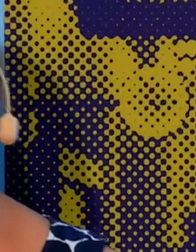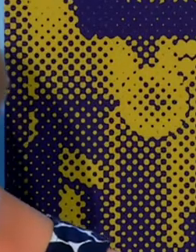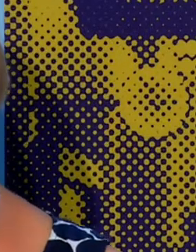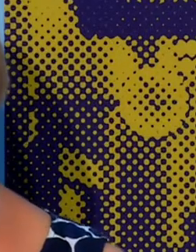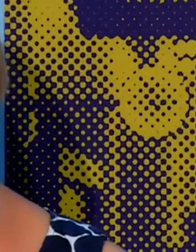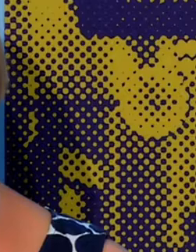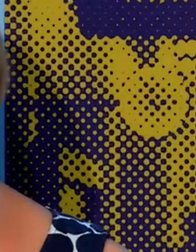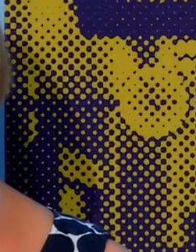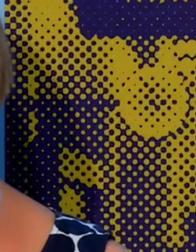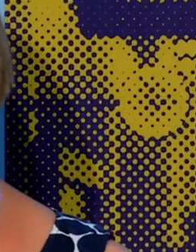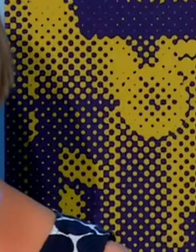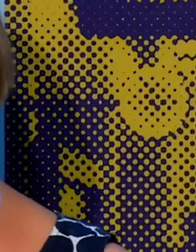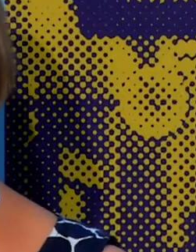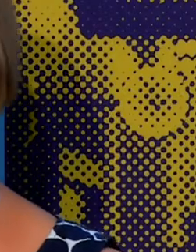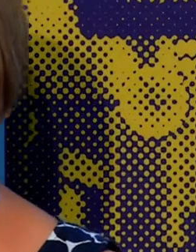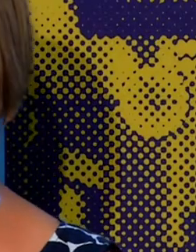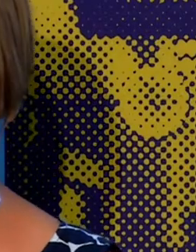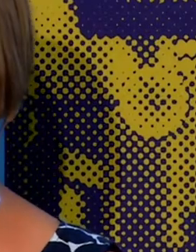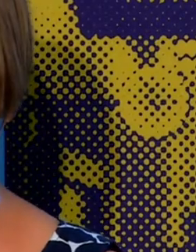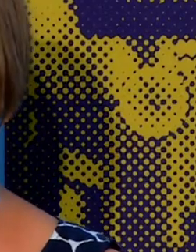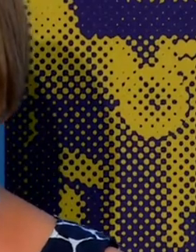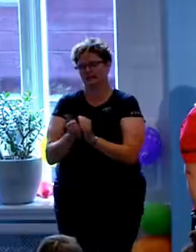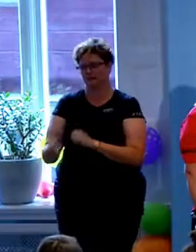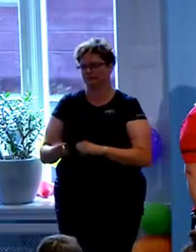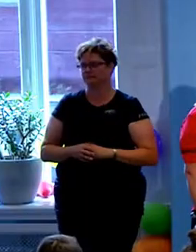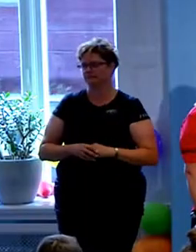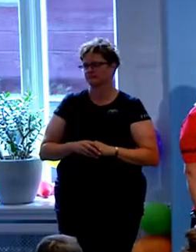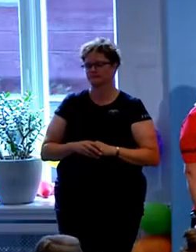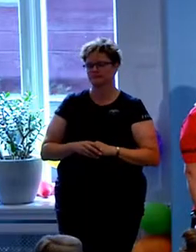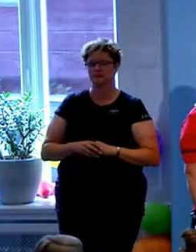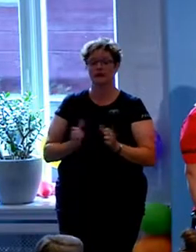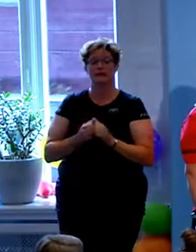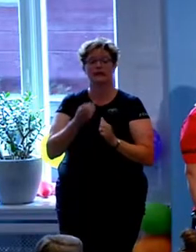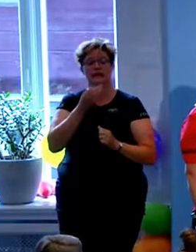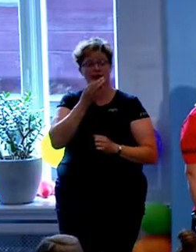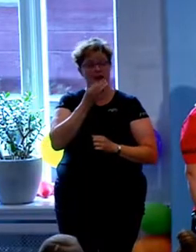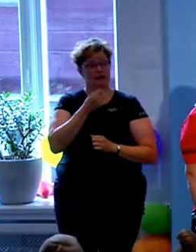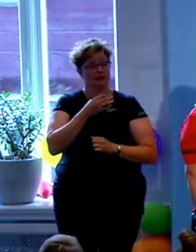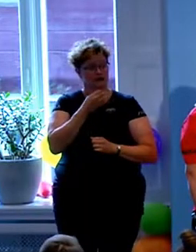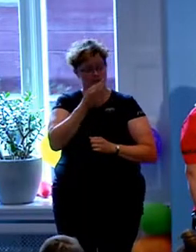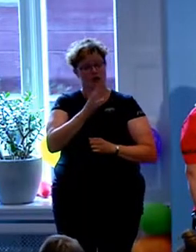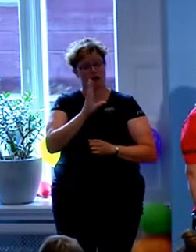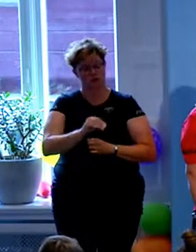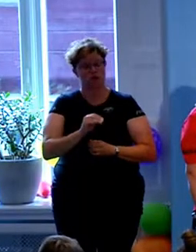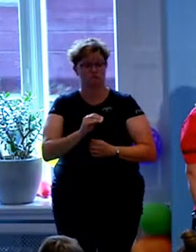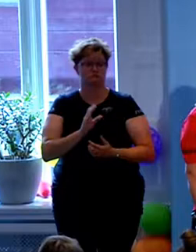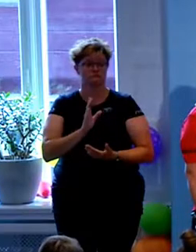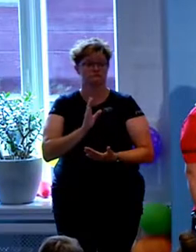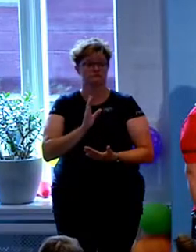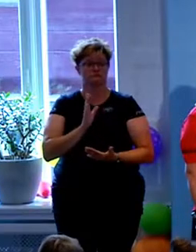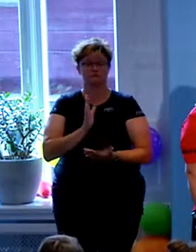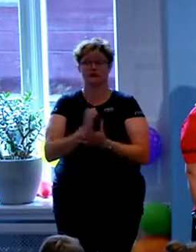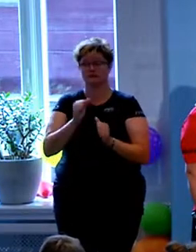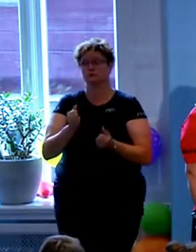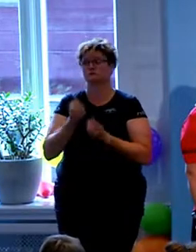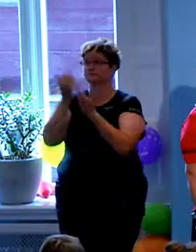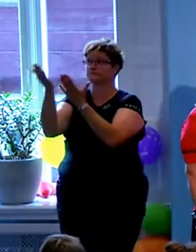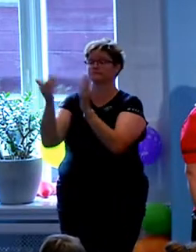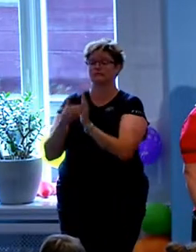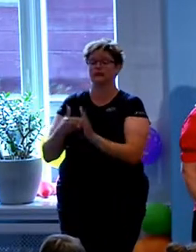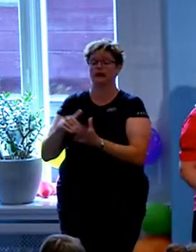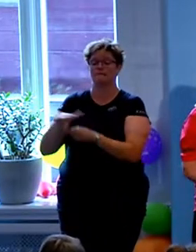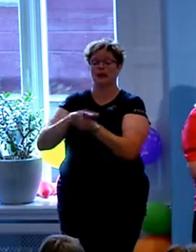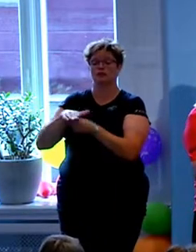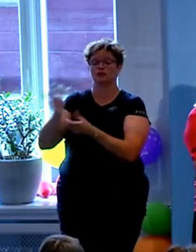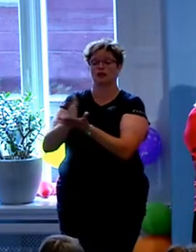lite olika ut helt enkelt på hur vi har valt det. Men frågan är sen tycker jag att, helt klart att rikta den till Svenska fotbollförbundets